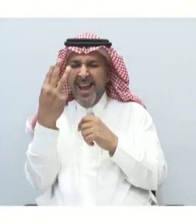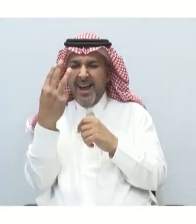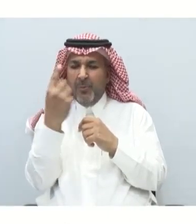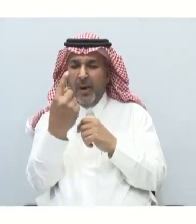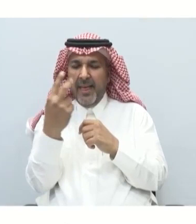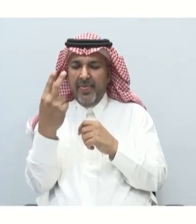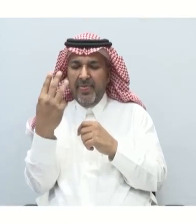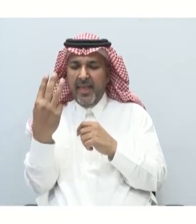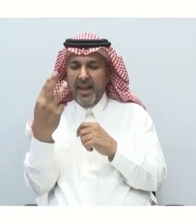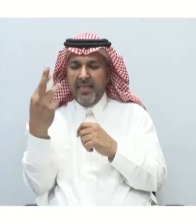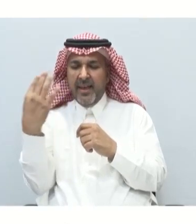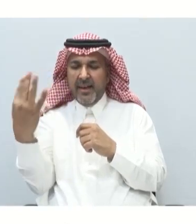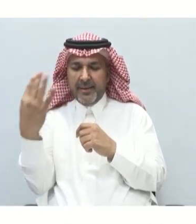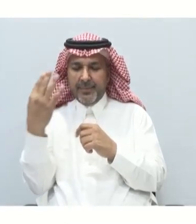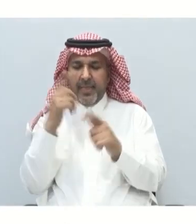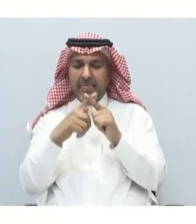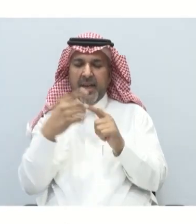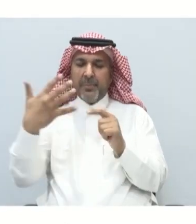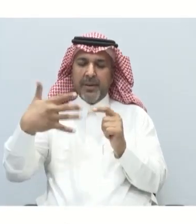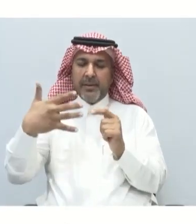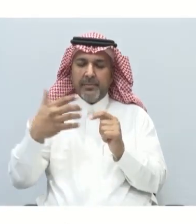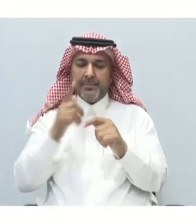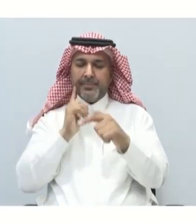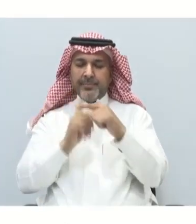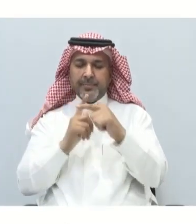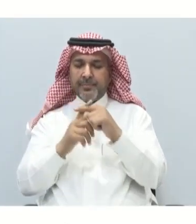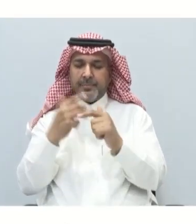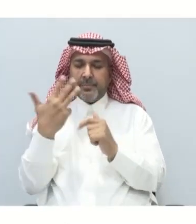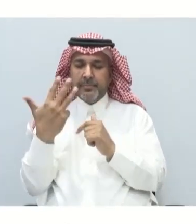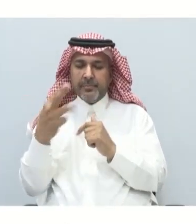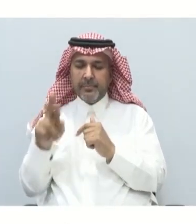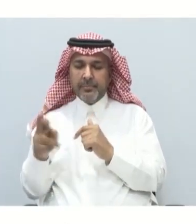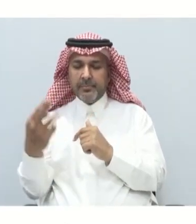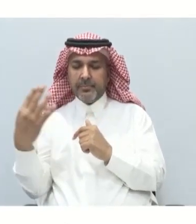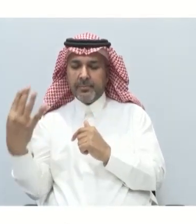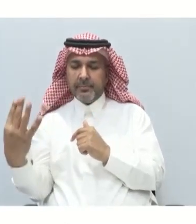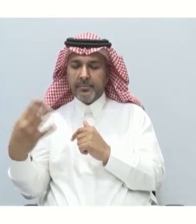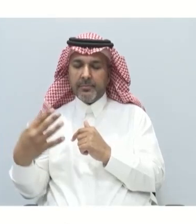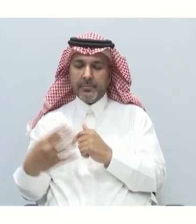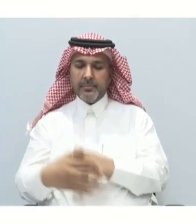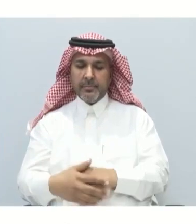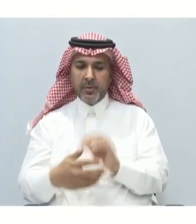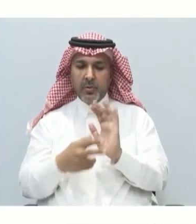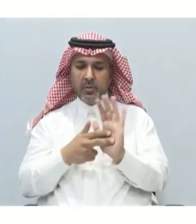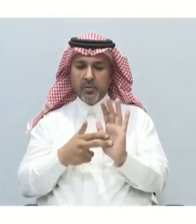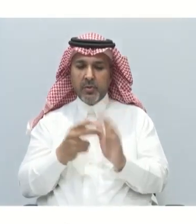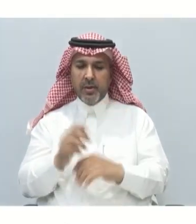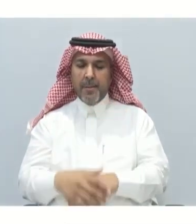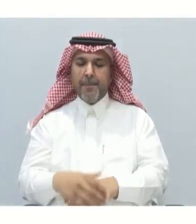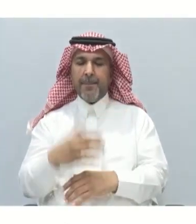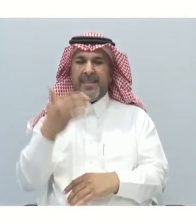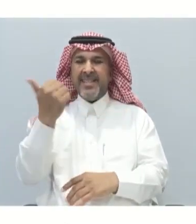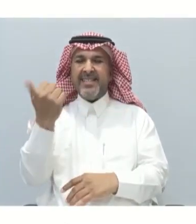0.13 4 ضرب 50 دا 9.44 حيطلع الناتج كم